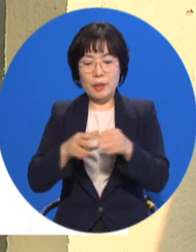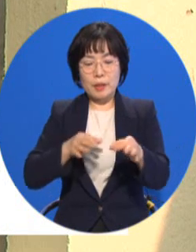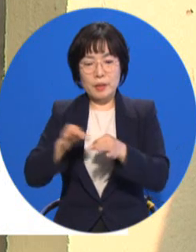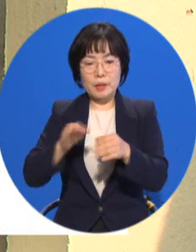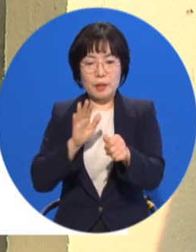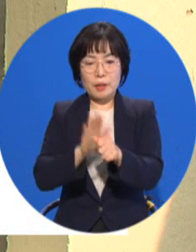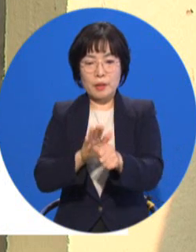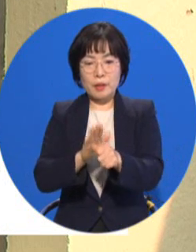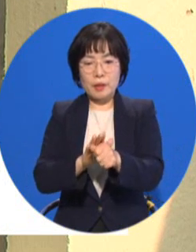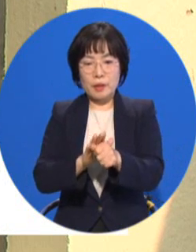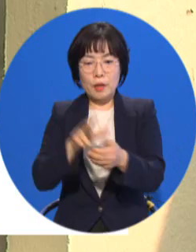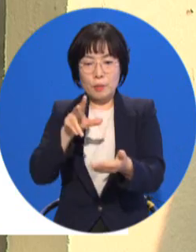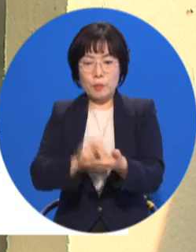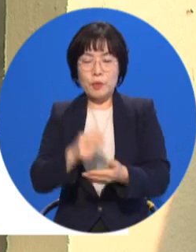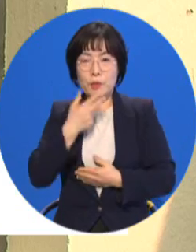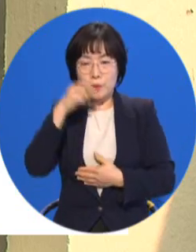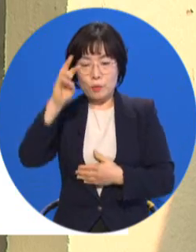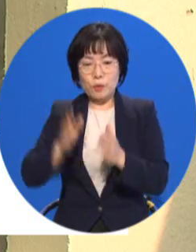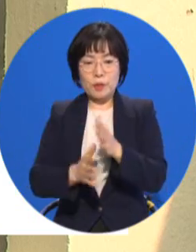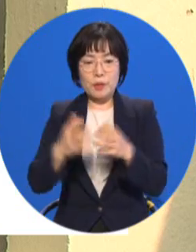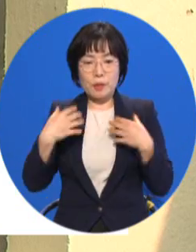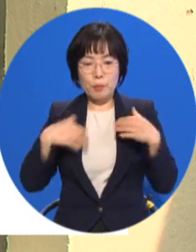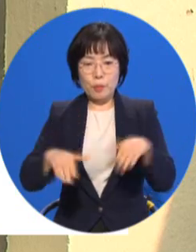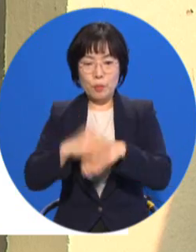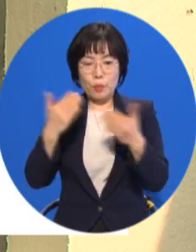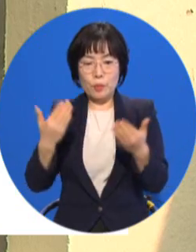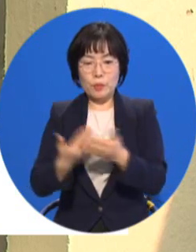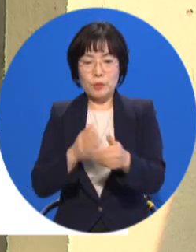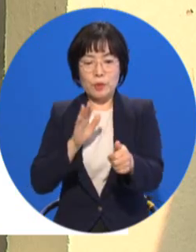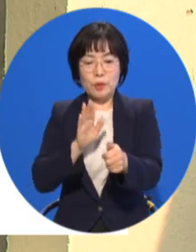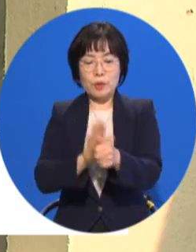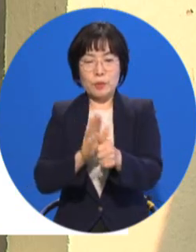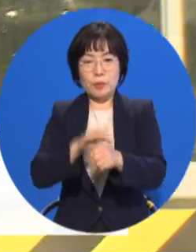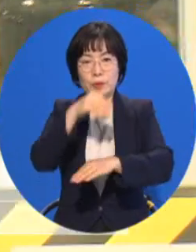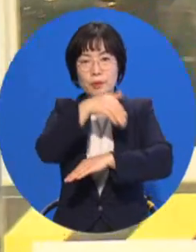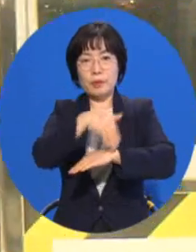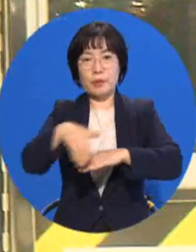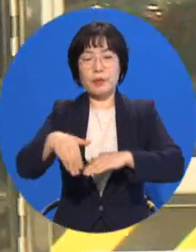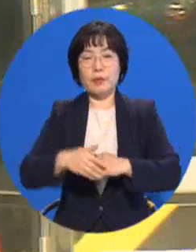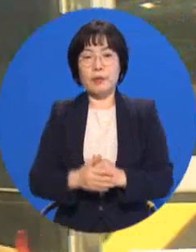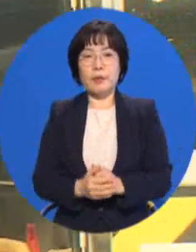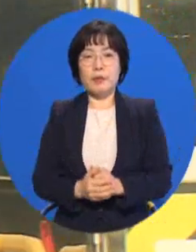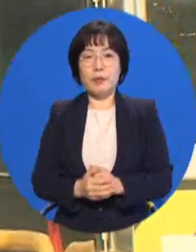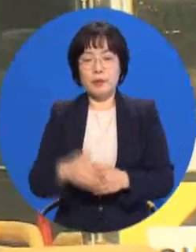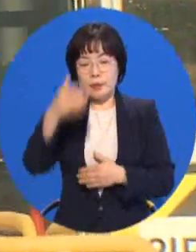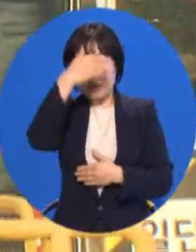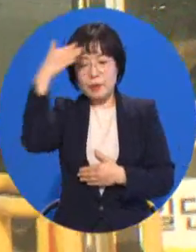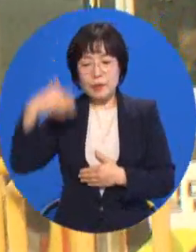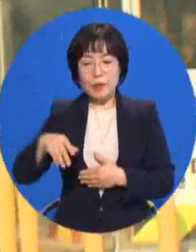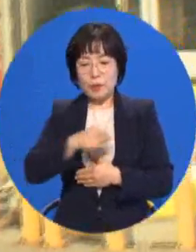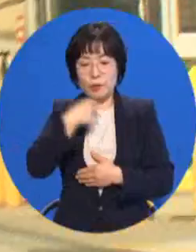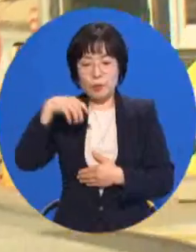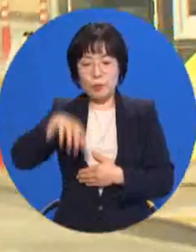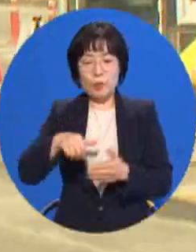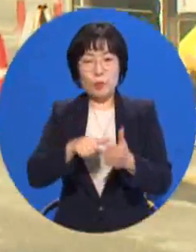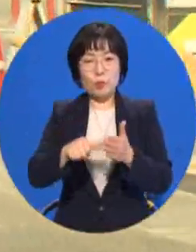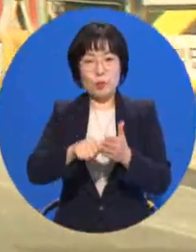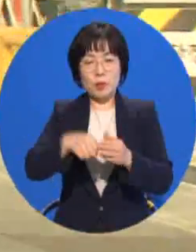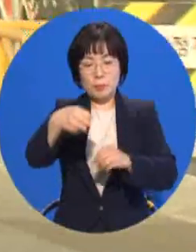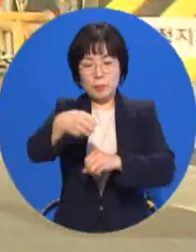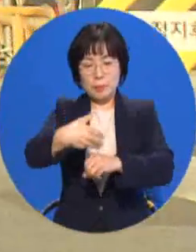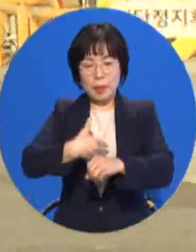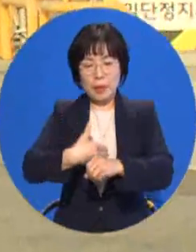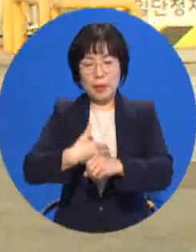영업하는데 사업하는데 차질이 없도록 시에서 할 수 있는 모든 것들을 다 지원할 계획입니다. 다행히 중국 쪽에서 부품 수급이